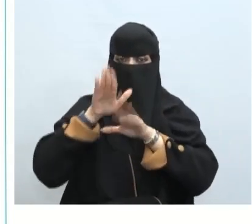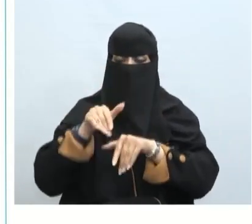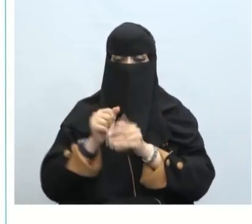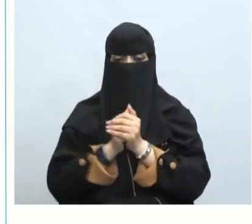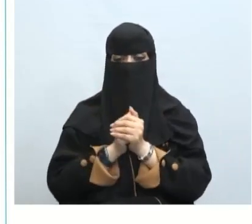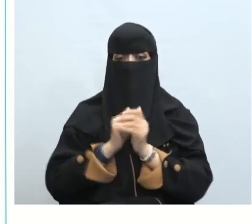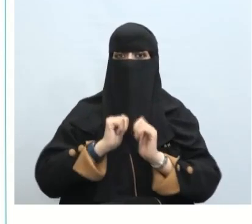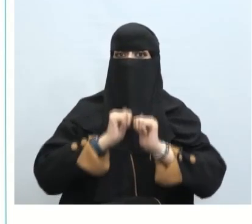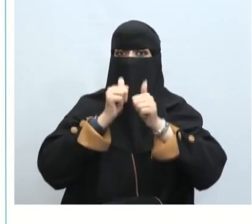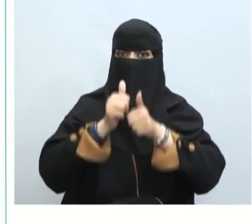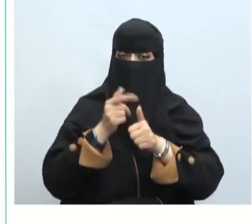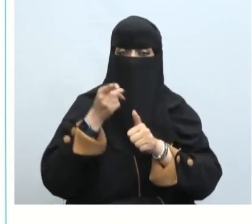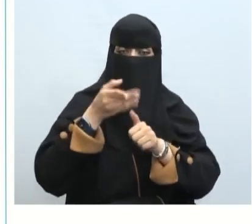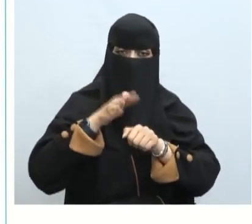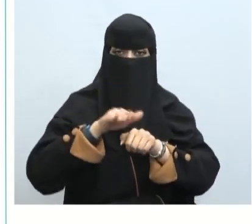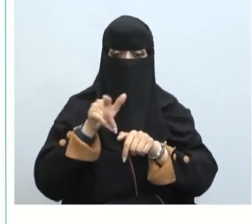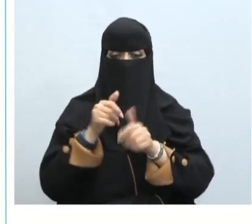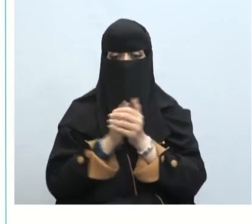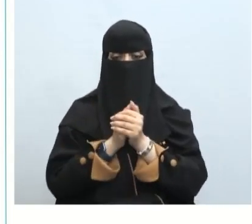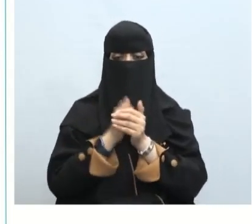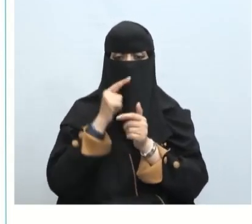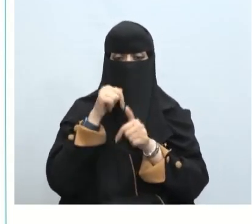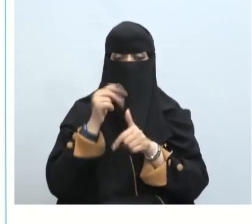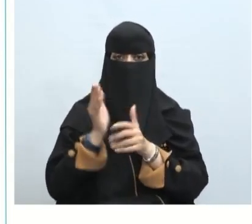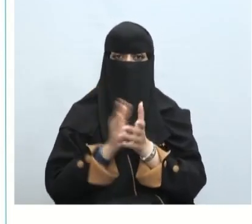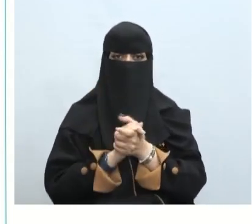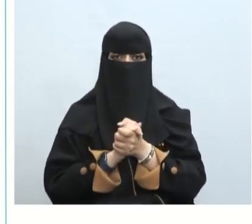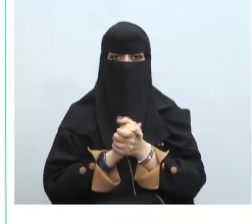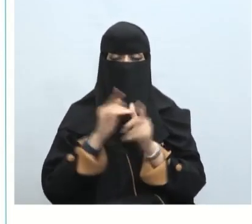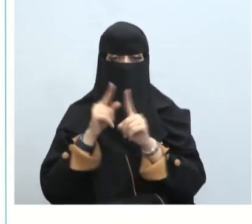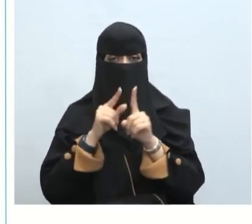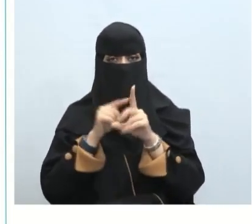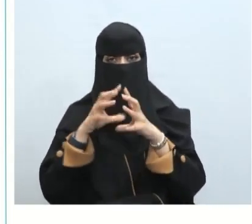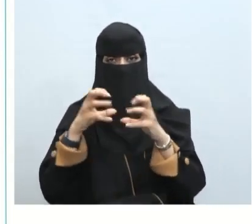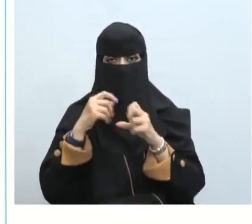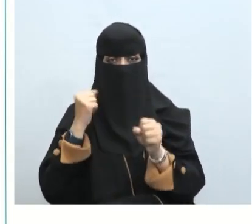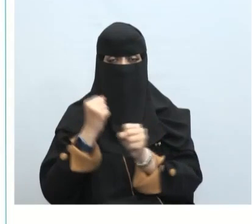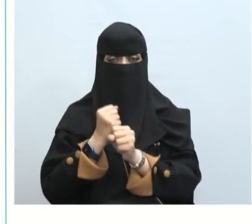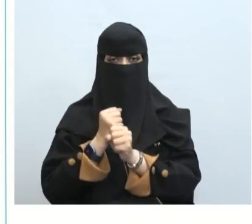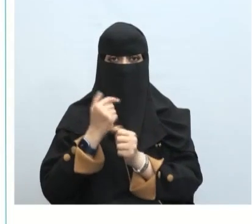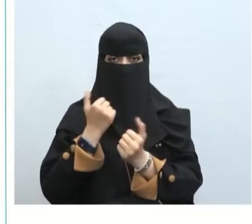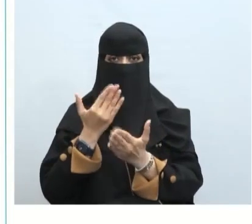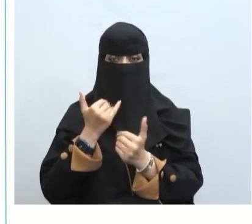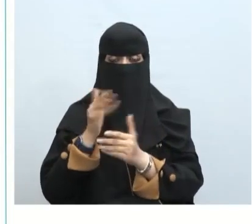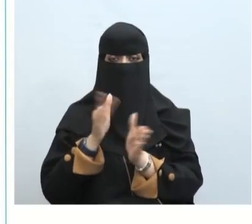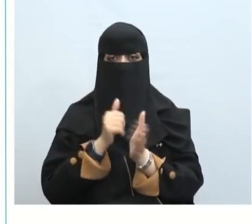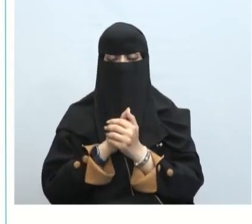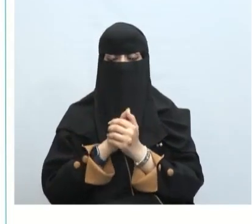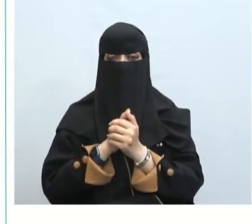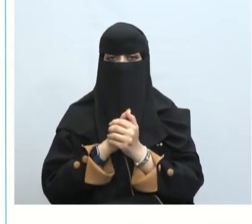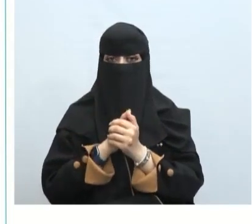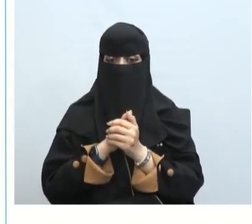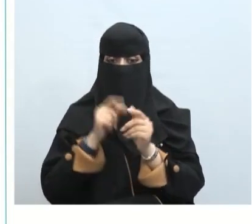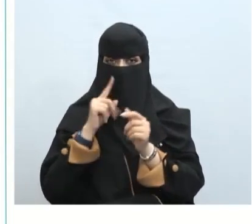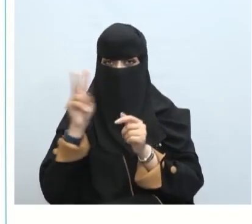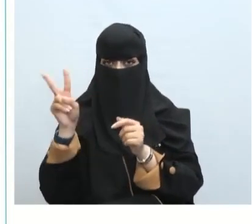وراغبين فيه وقادرين عليه هذا تعريف البطاله هي الا تتهيا فرص